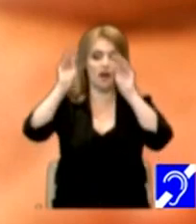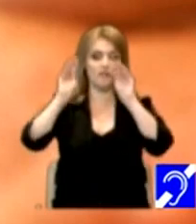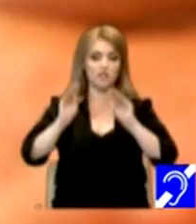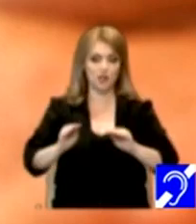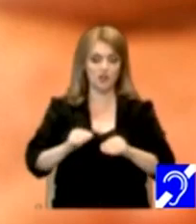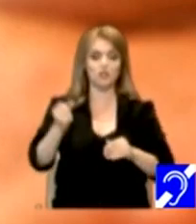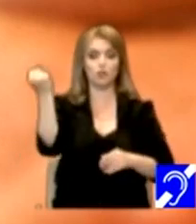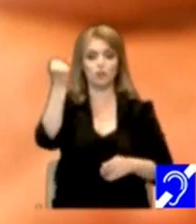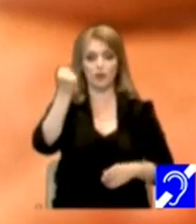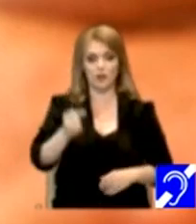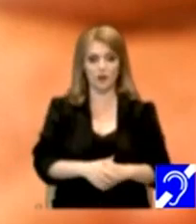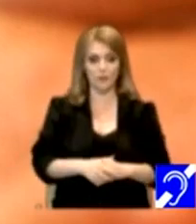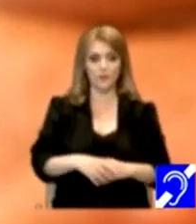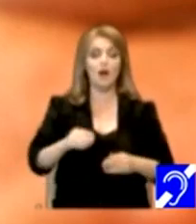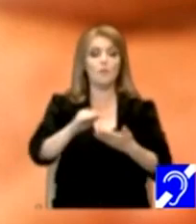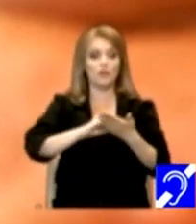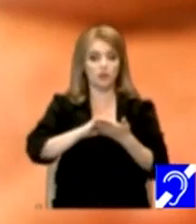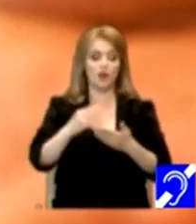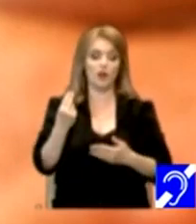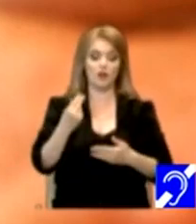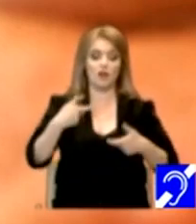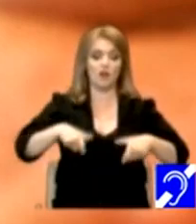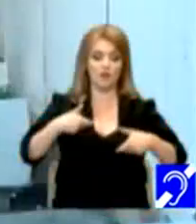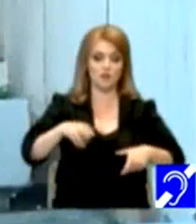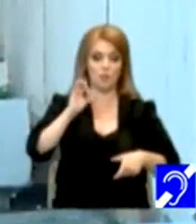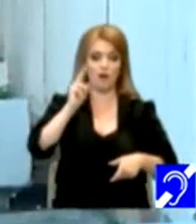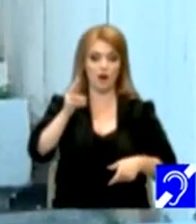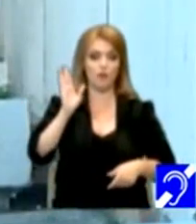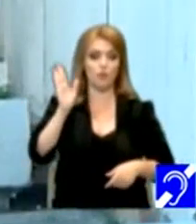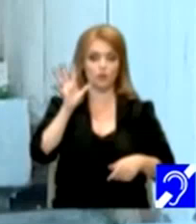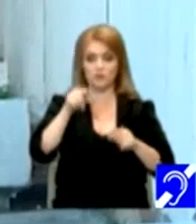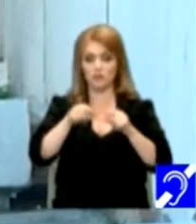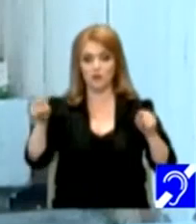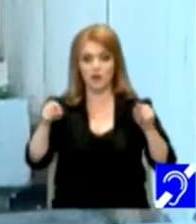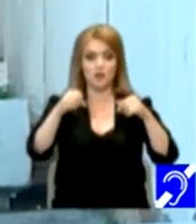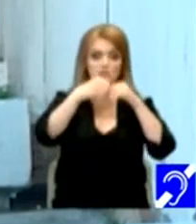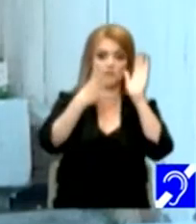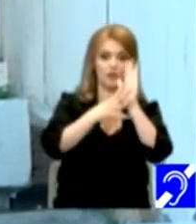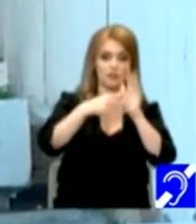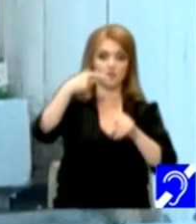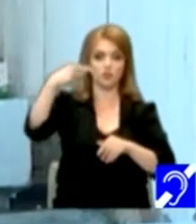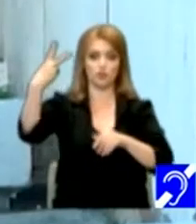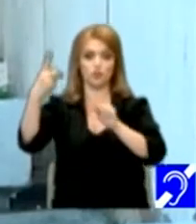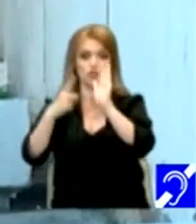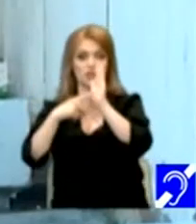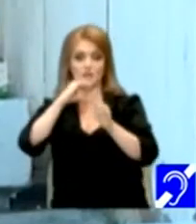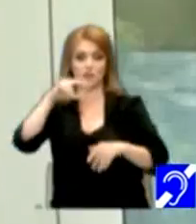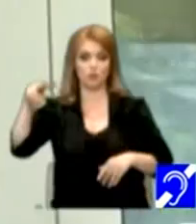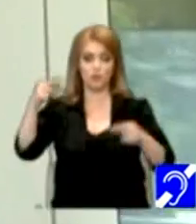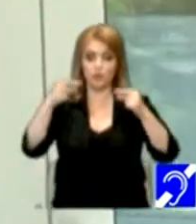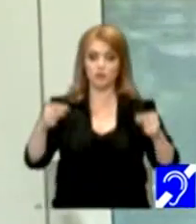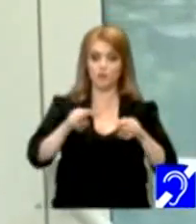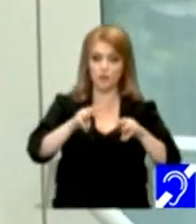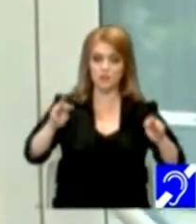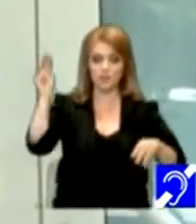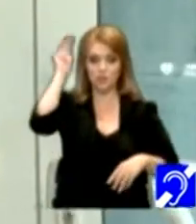afișate duminică. Sesiunea suplimentară a examenelor de bacalaureat va avea loc în perioada 19-26 iulie. Potrivit